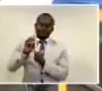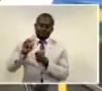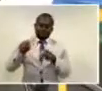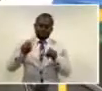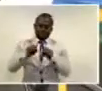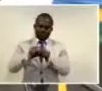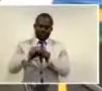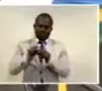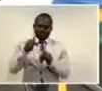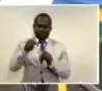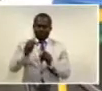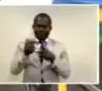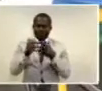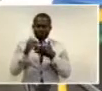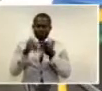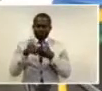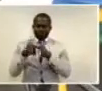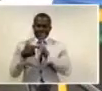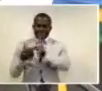icyo rero ni ikimenyetso cy'uko